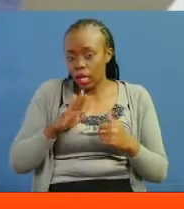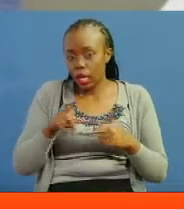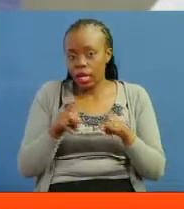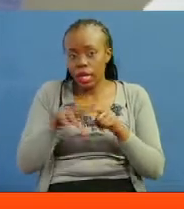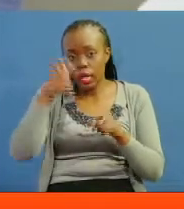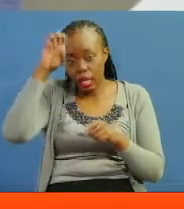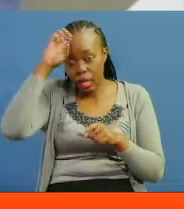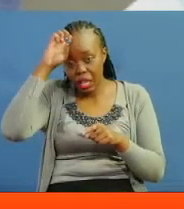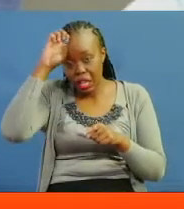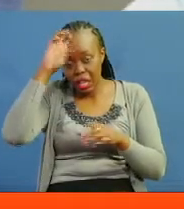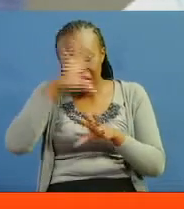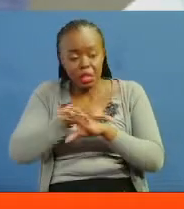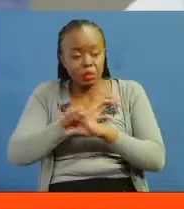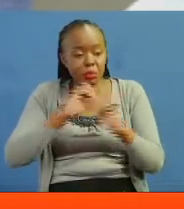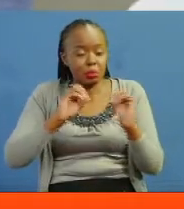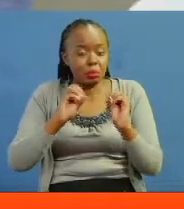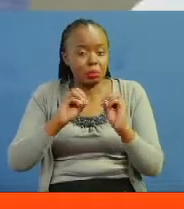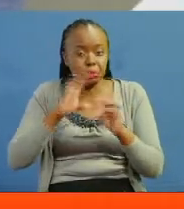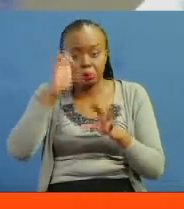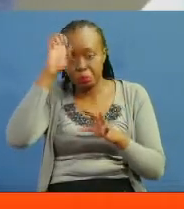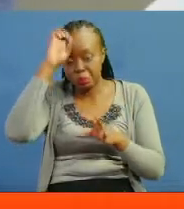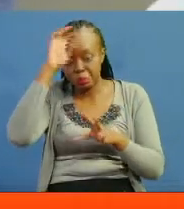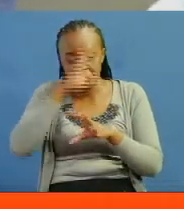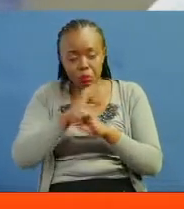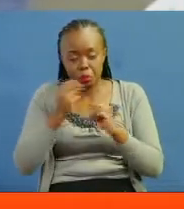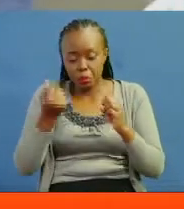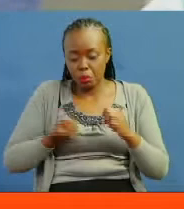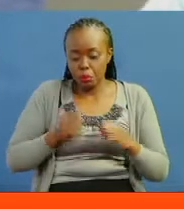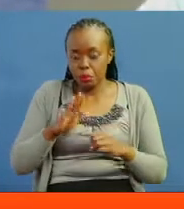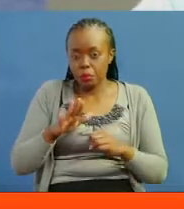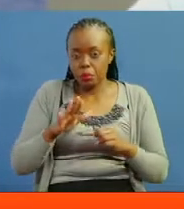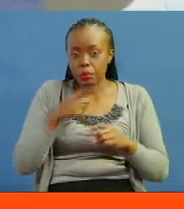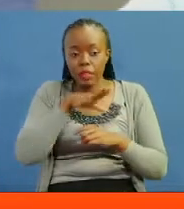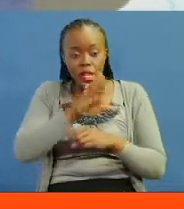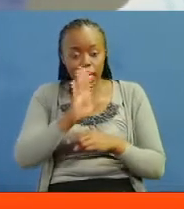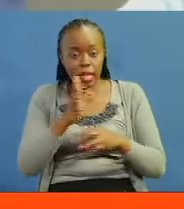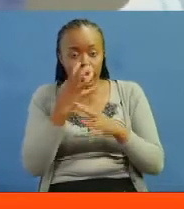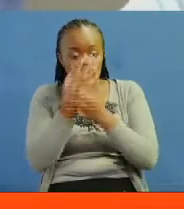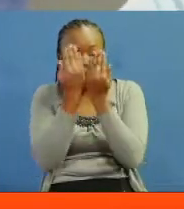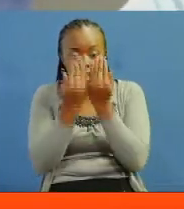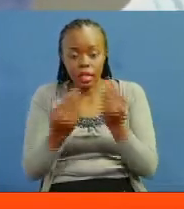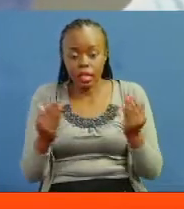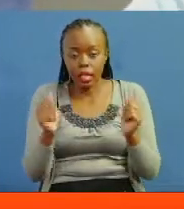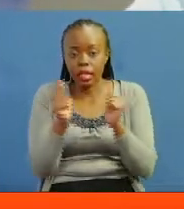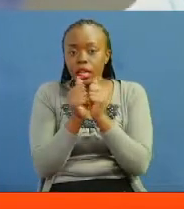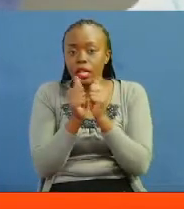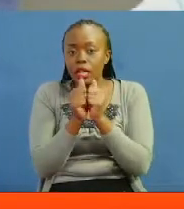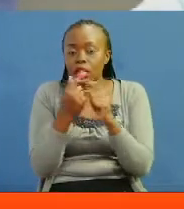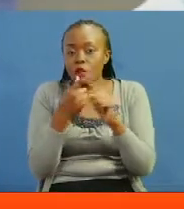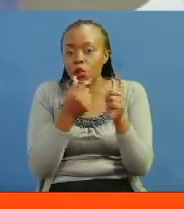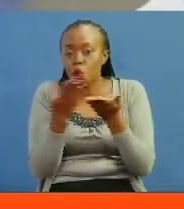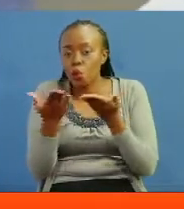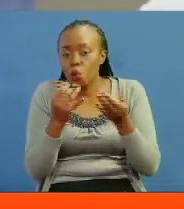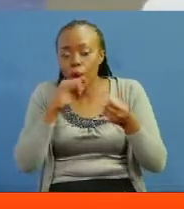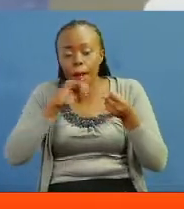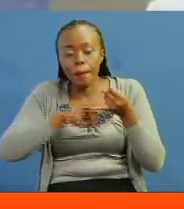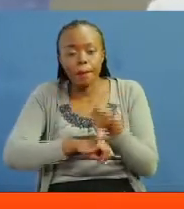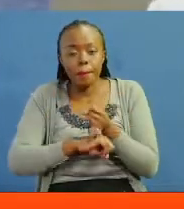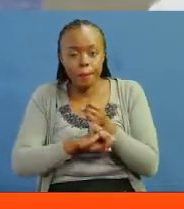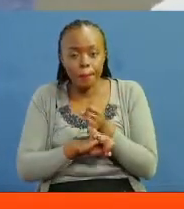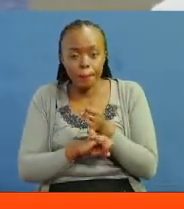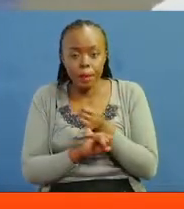kusomesha hawasomeshi watoto wa kisichana. Mtoto wa nyaka 10 kune ni akwe yuko kwa bwanake.